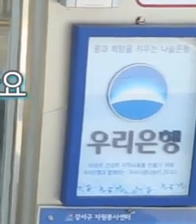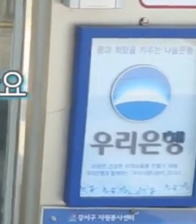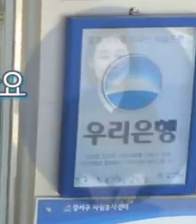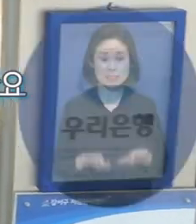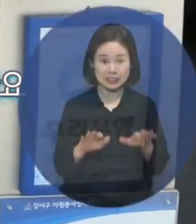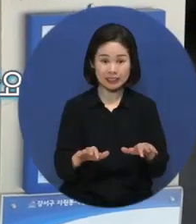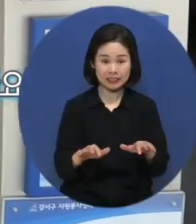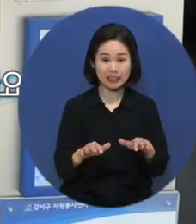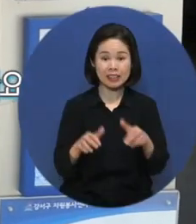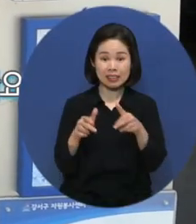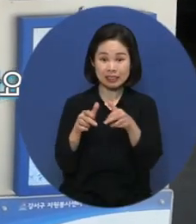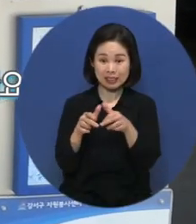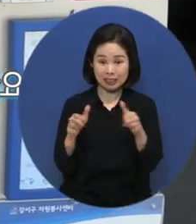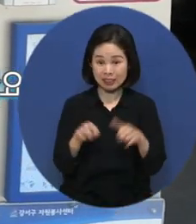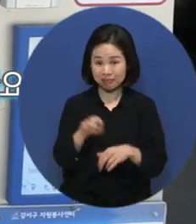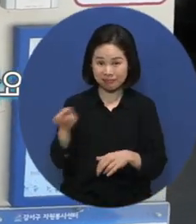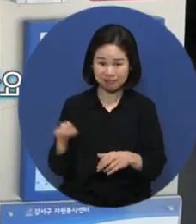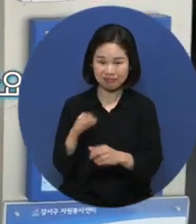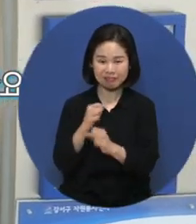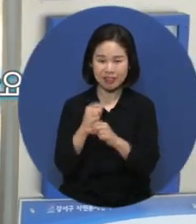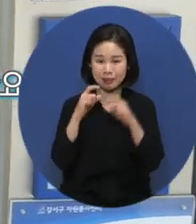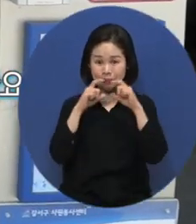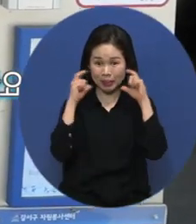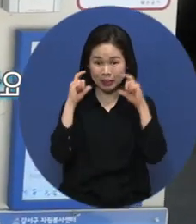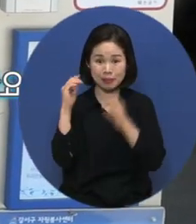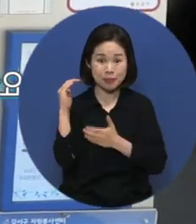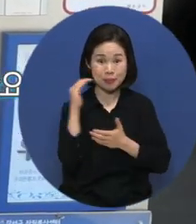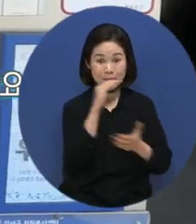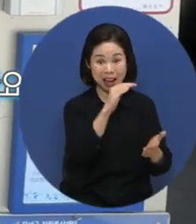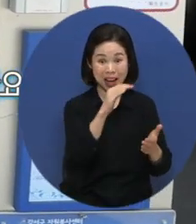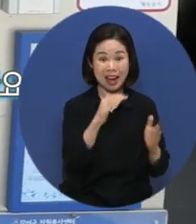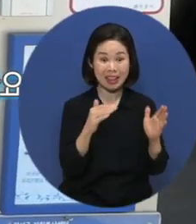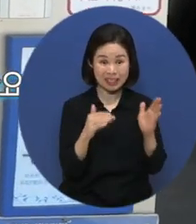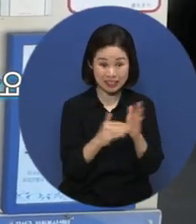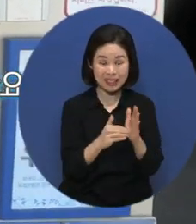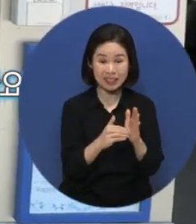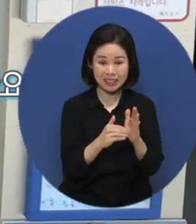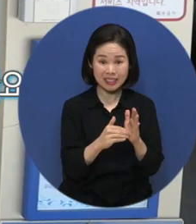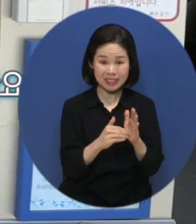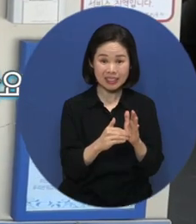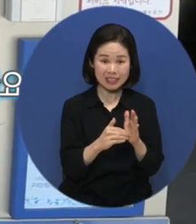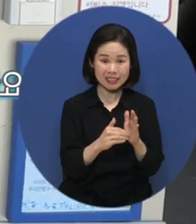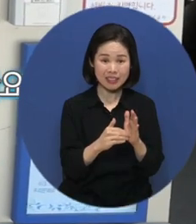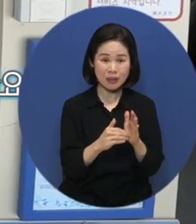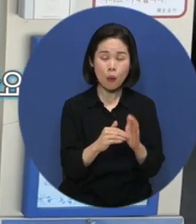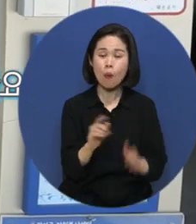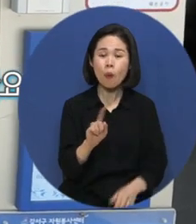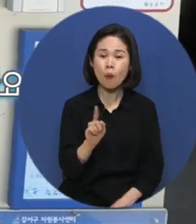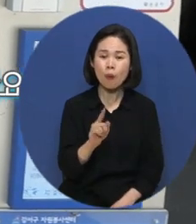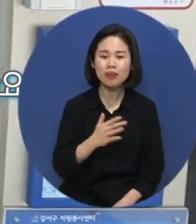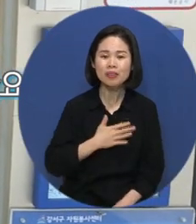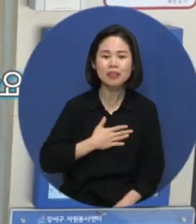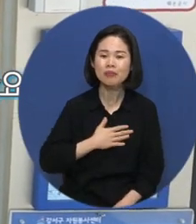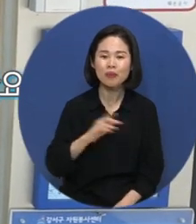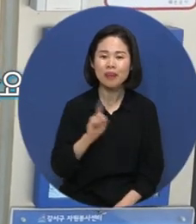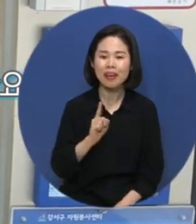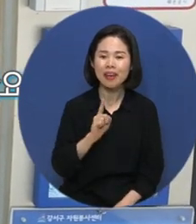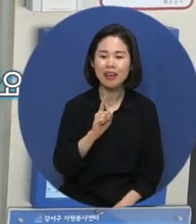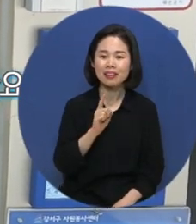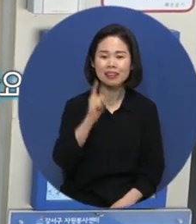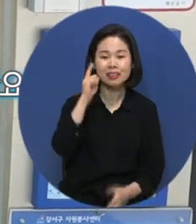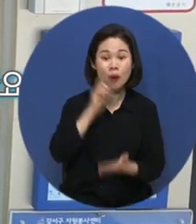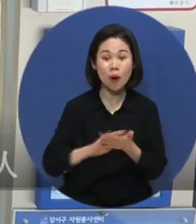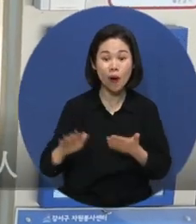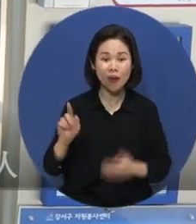지금 이제 그 장애인분들이 만드신 마스크가 이제 출고됐잖아요. 이제 공적 마스크 판매되는 이제 어떠세요? 기분이? 후련하세요?